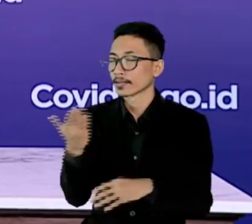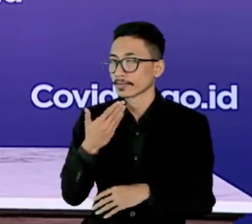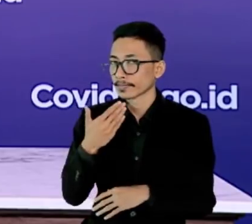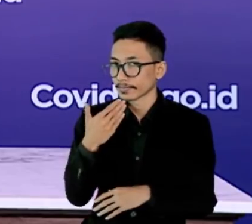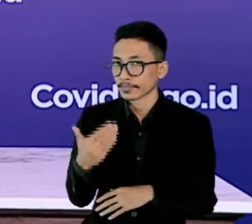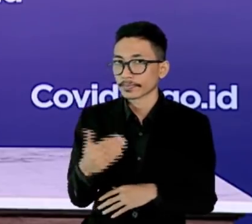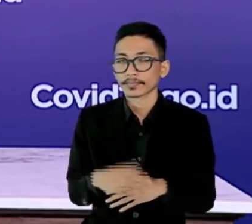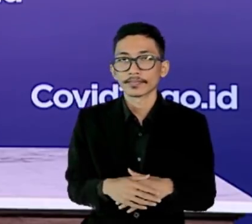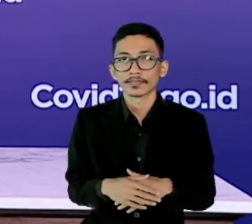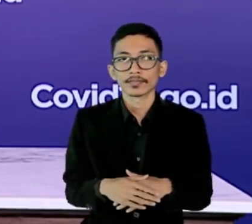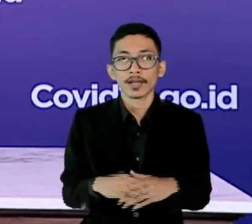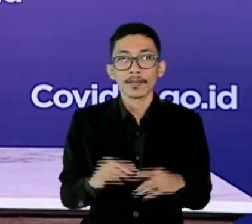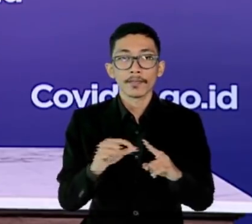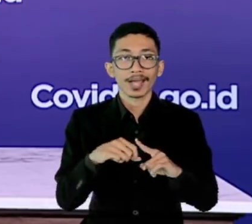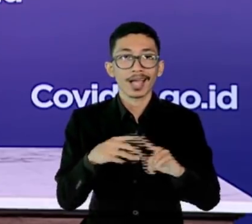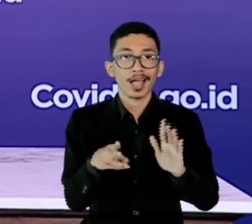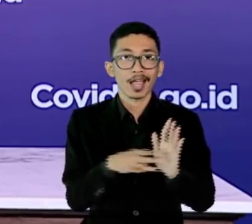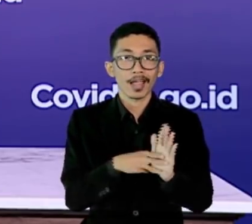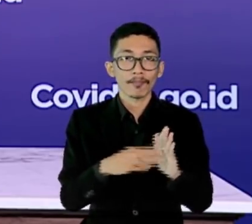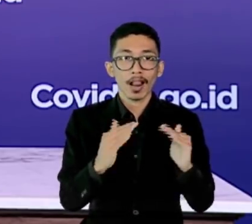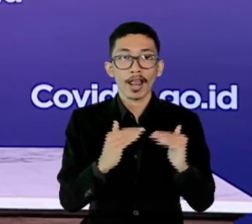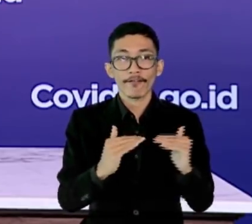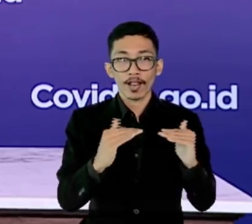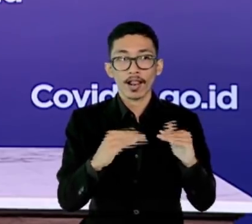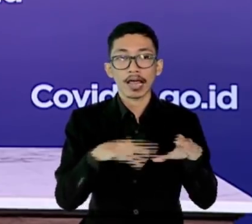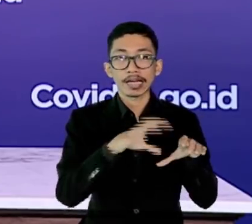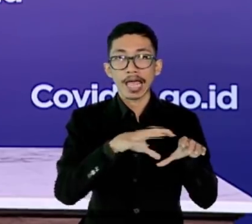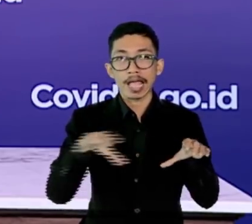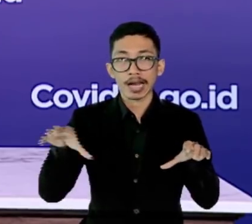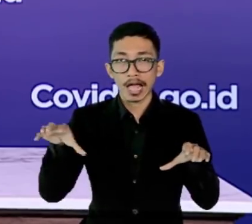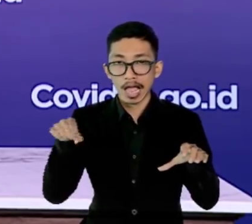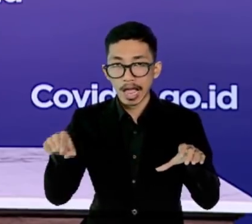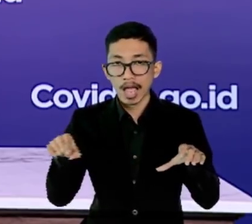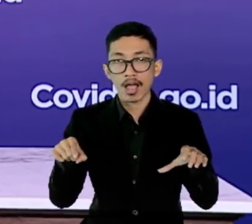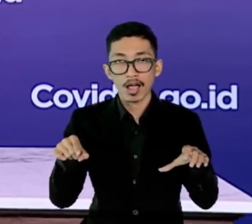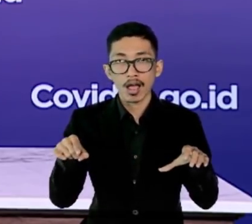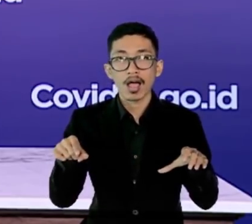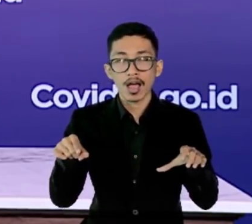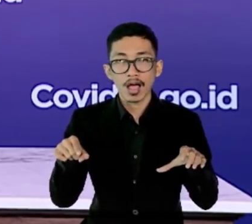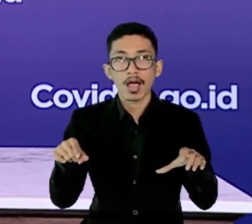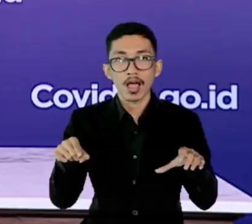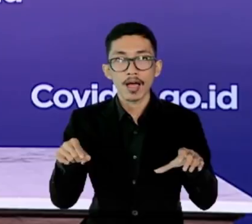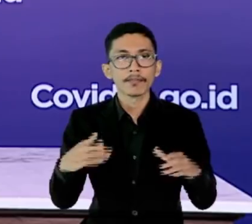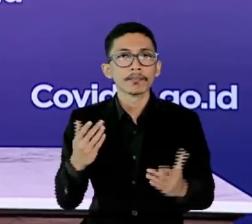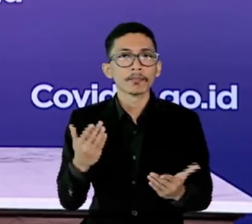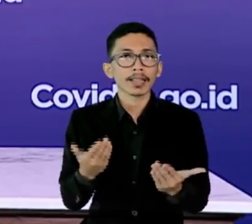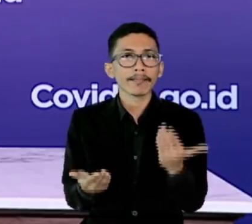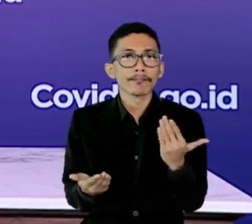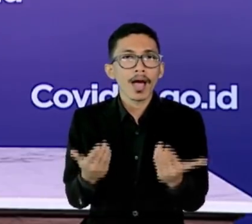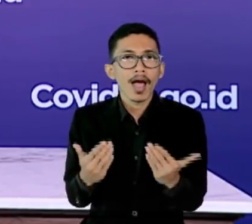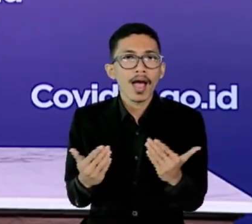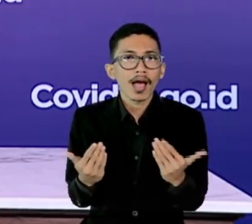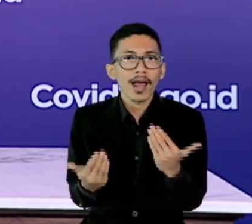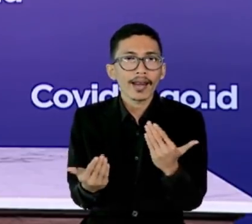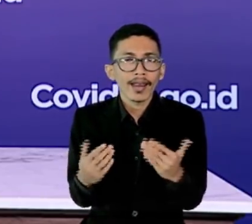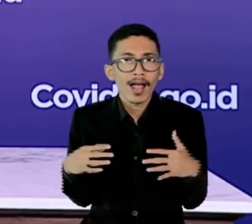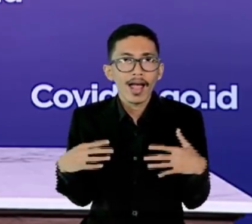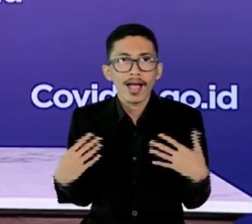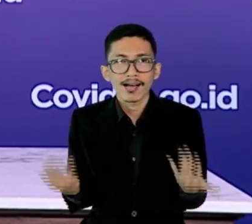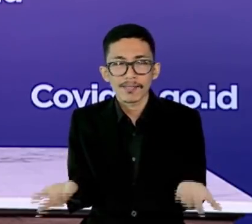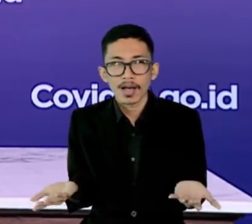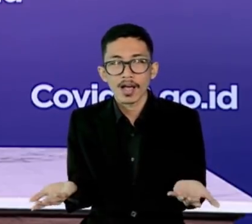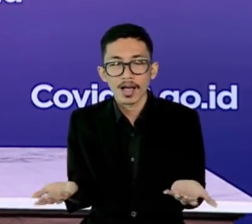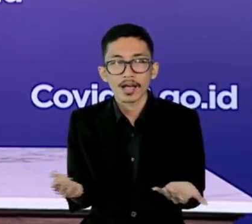penularan atau laju kasus aktif dan kematian, namun juga mempertimbangkan dengan aspek